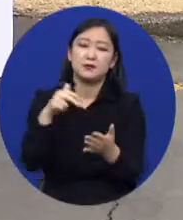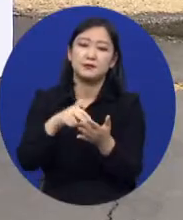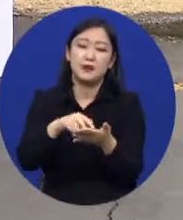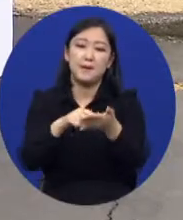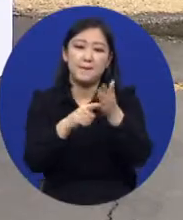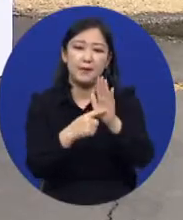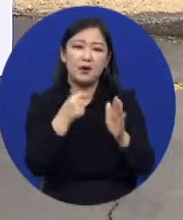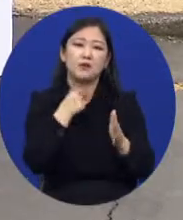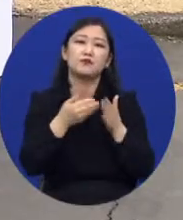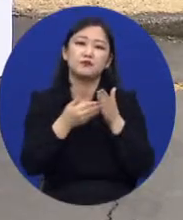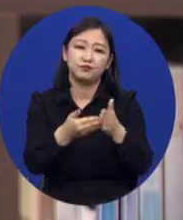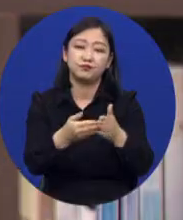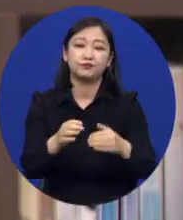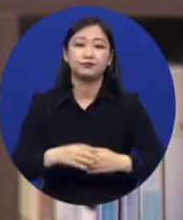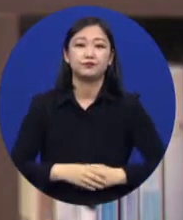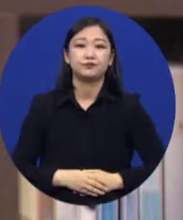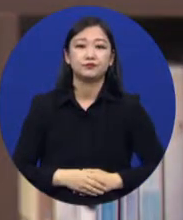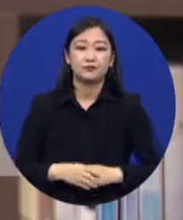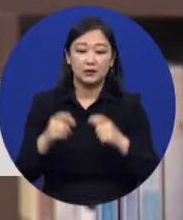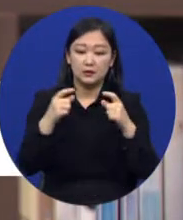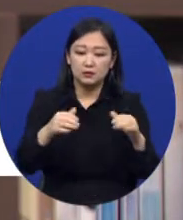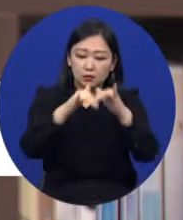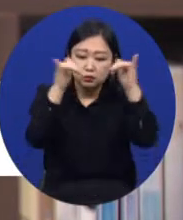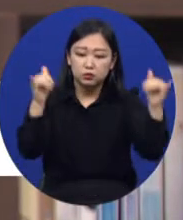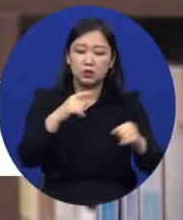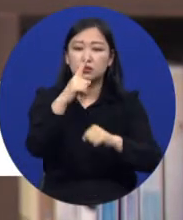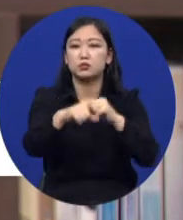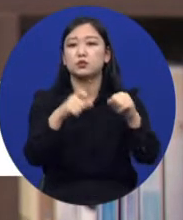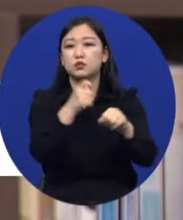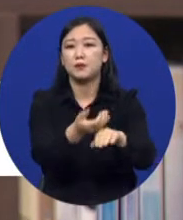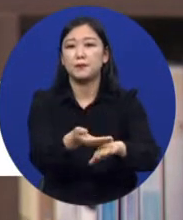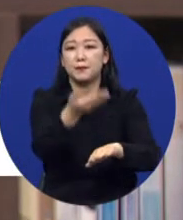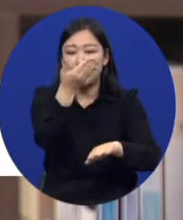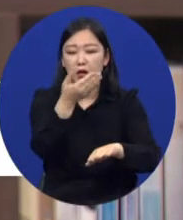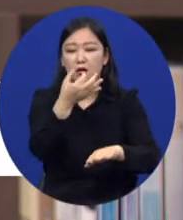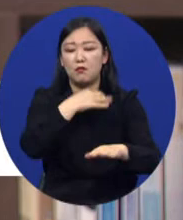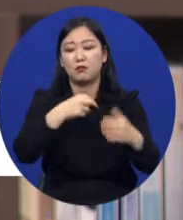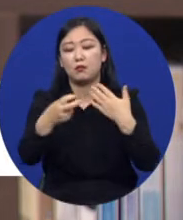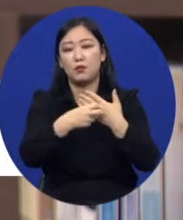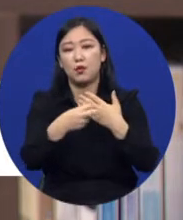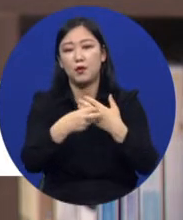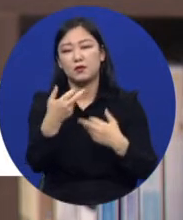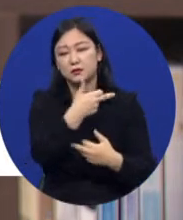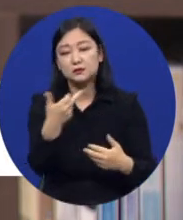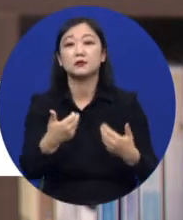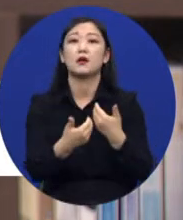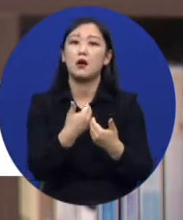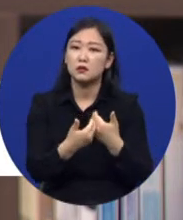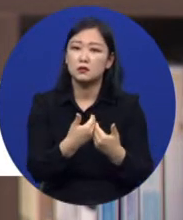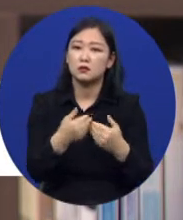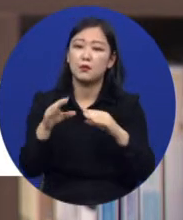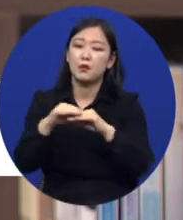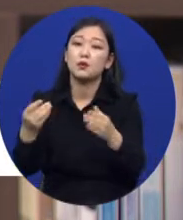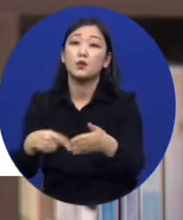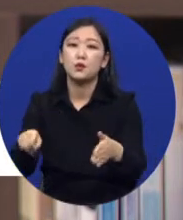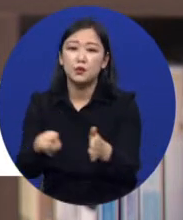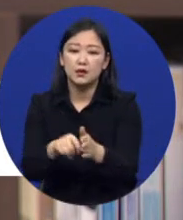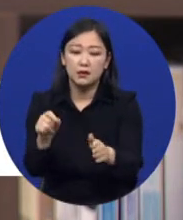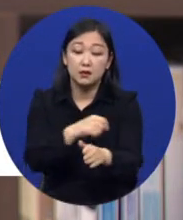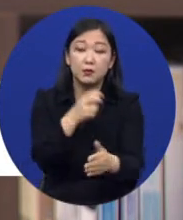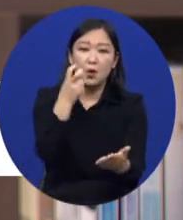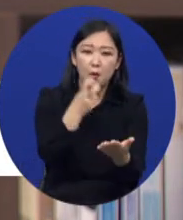것을 요구하고 있습니다 지역사회 15년 넘게 영리병원이 큰 갈 등이었고 갈등 해소를 위해서는 제주 특별법 에